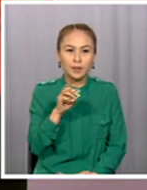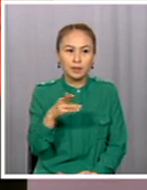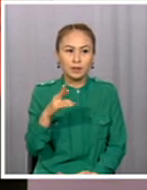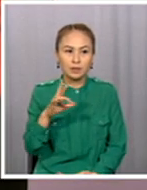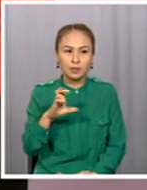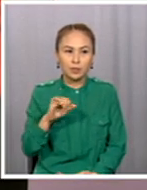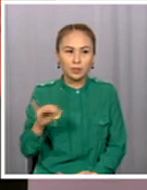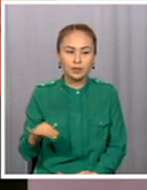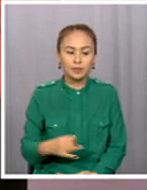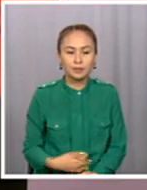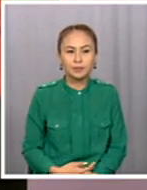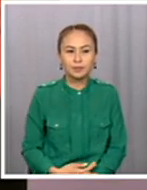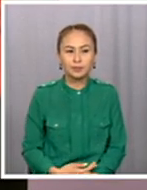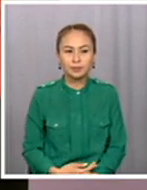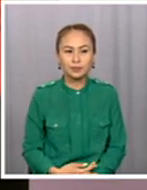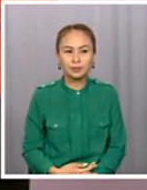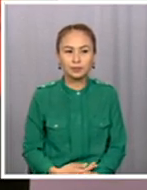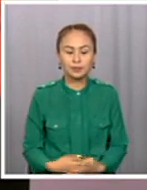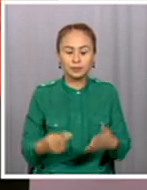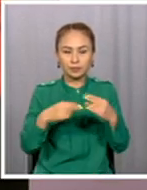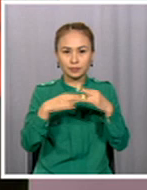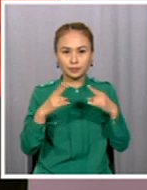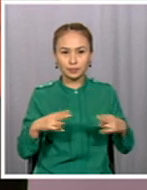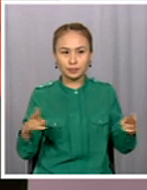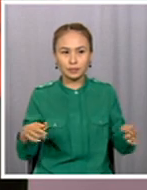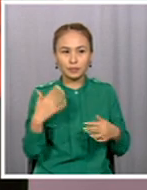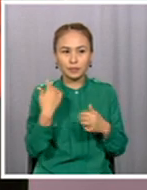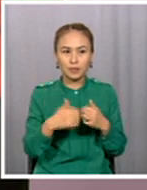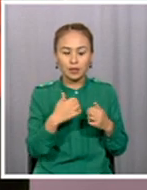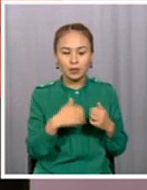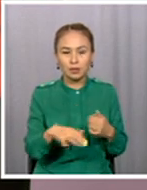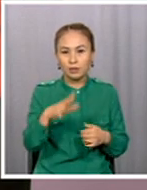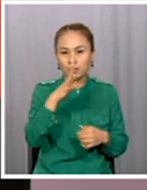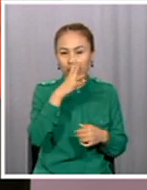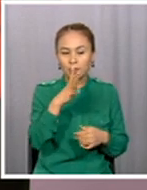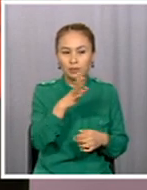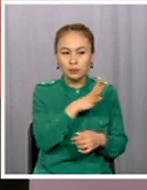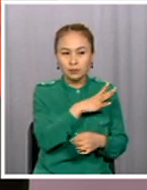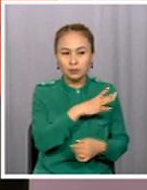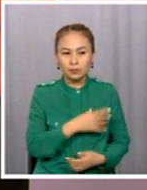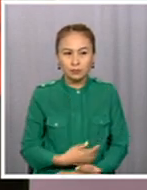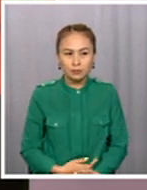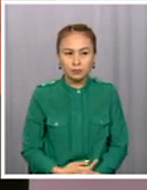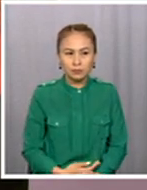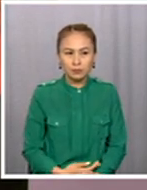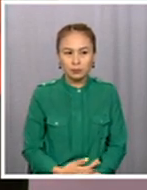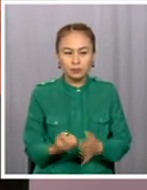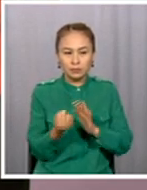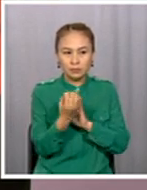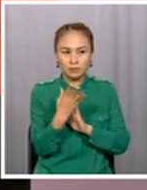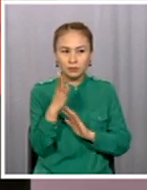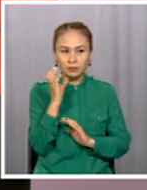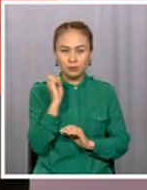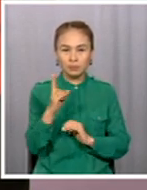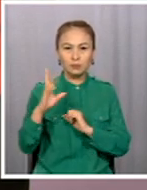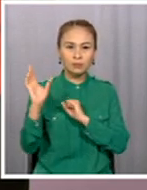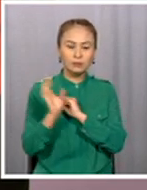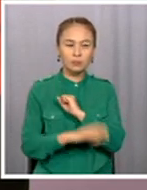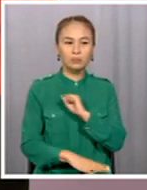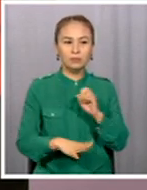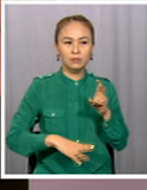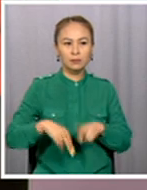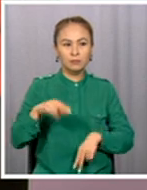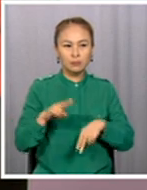бар. Кесене орта ғасыр сәулет өнерінің үздік туындысы. 14-ші ғасырдың соңында